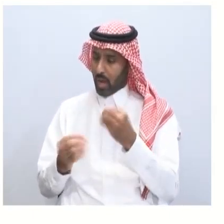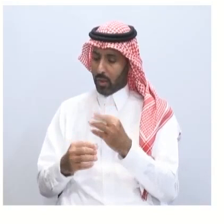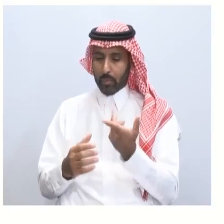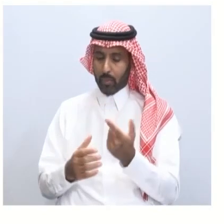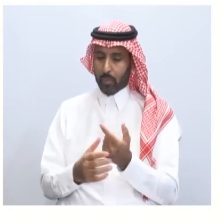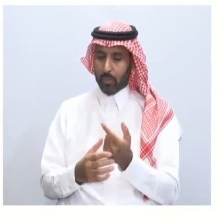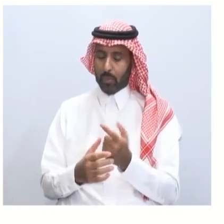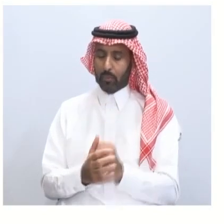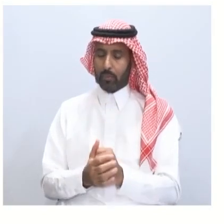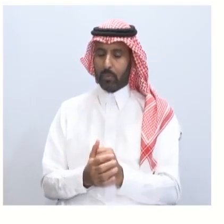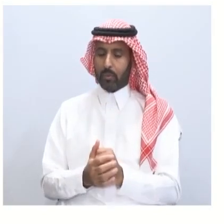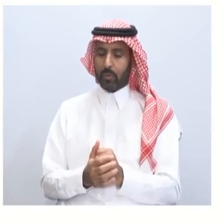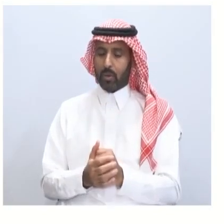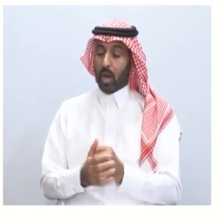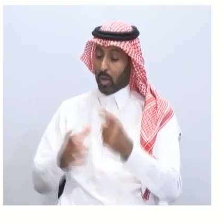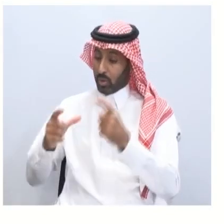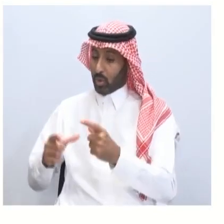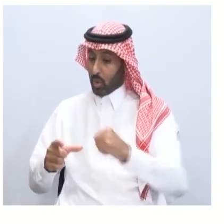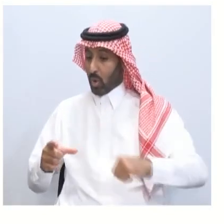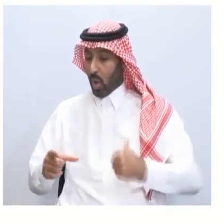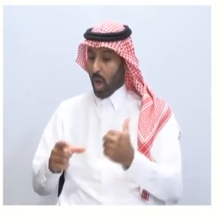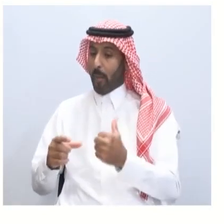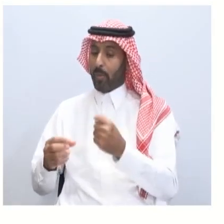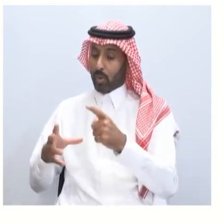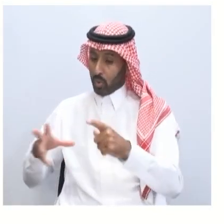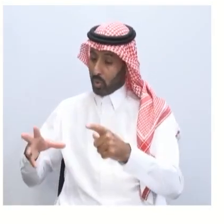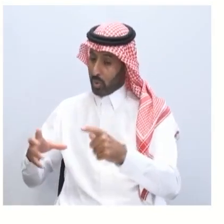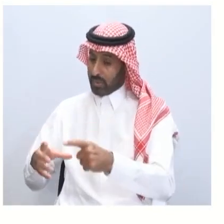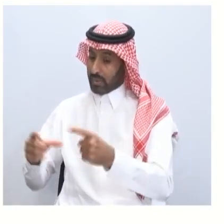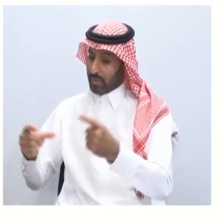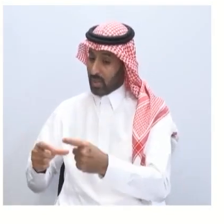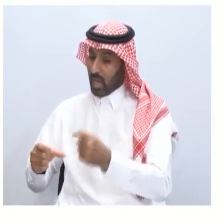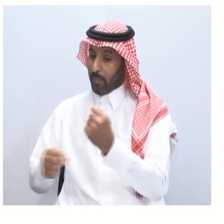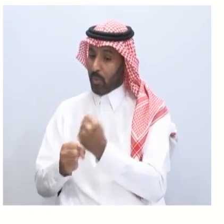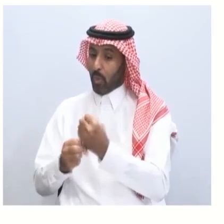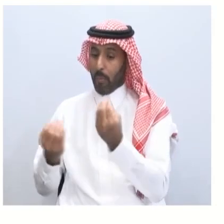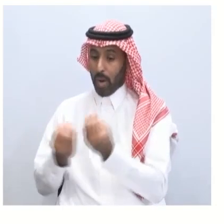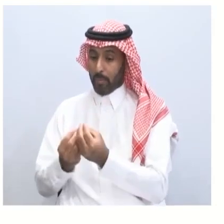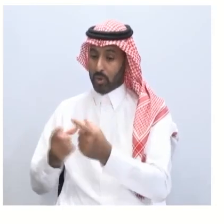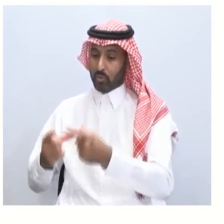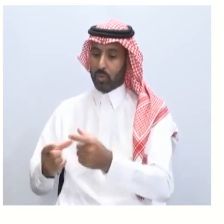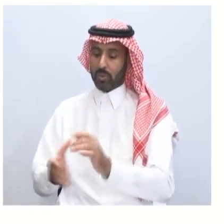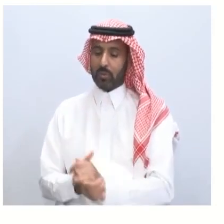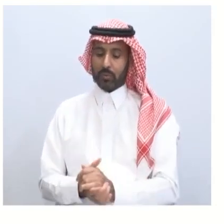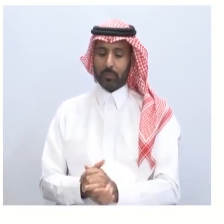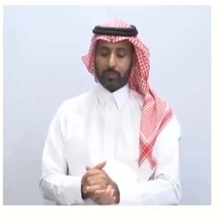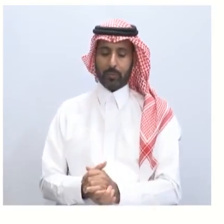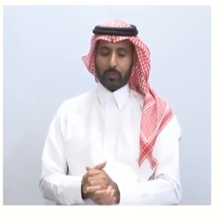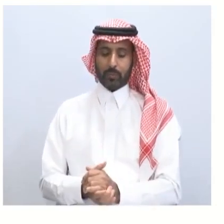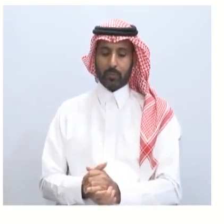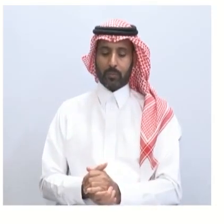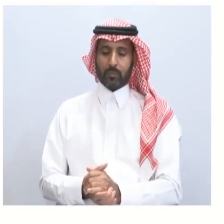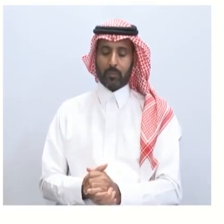اكثر بارك الله فيكم الطلاب الذين يعملون ضمن فريق